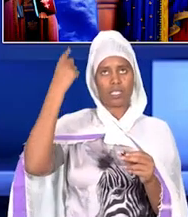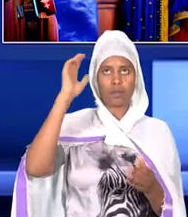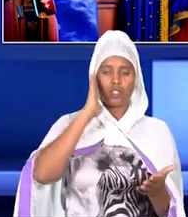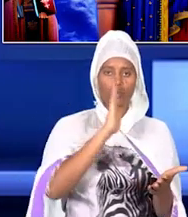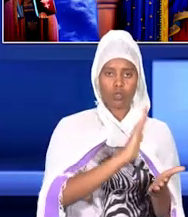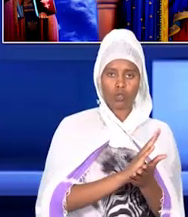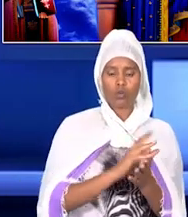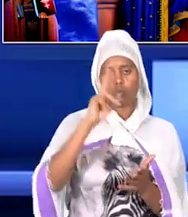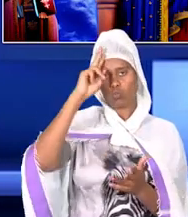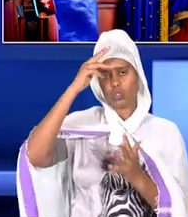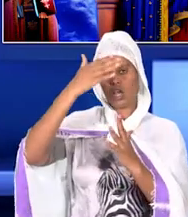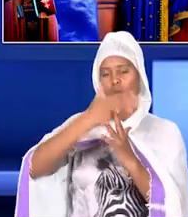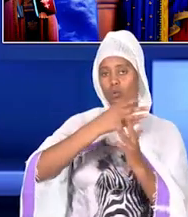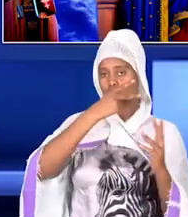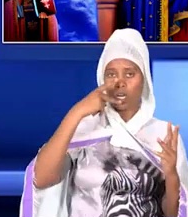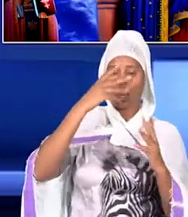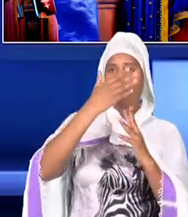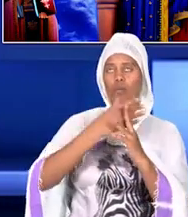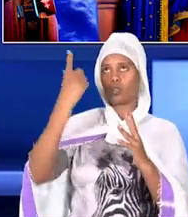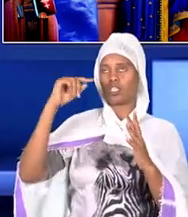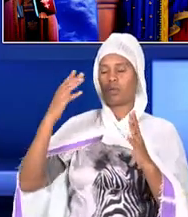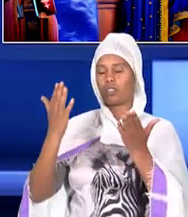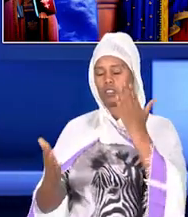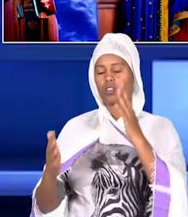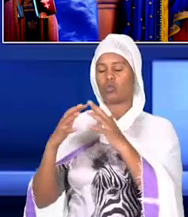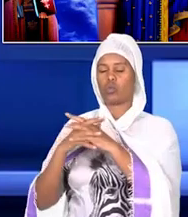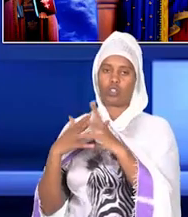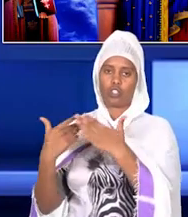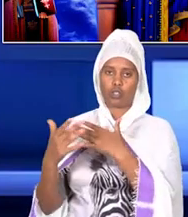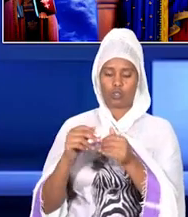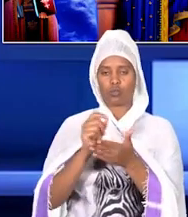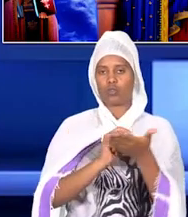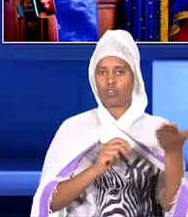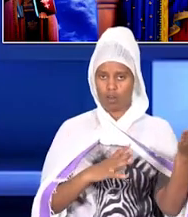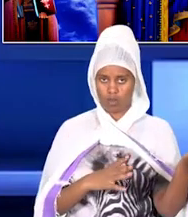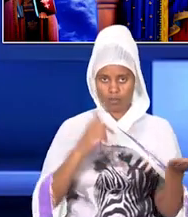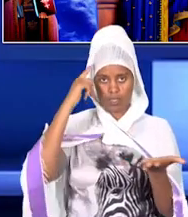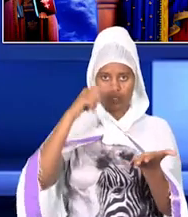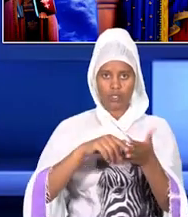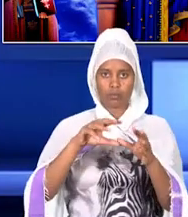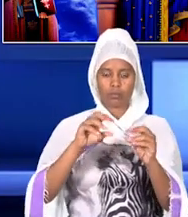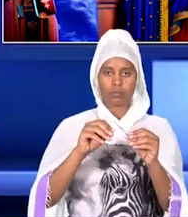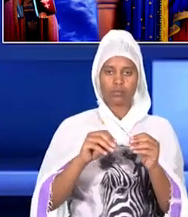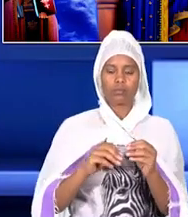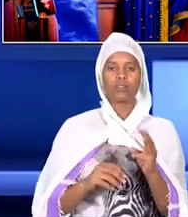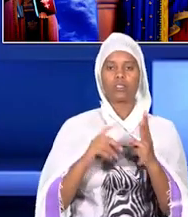ምእንቲ ከድሕኖም ከም ዝለመነን ካብቲ ጥፍኣት ድማ ከም ዘድሓኖምን እቲ ፅሑፍ ይነግረና።